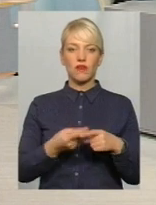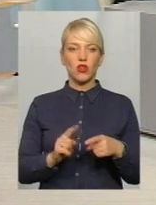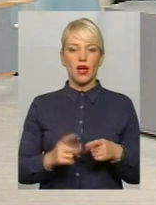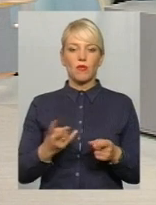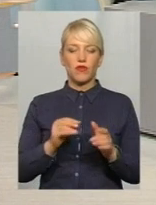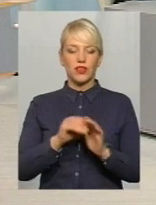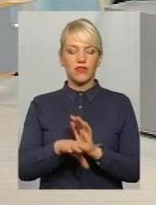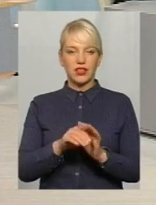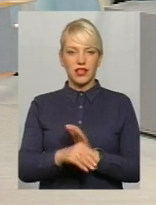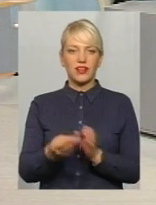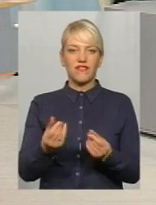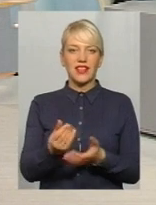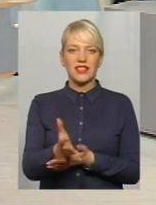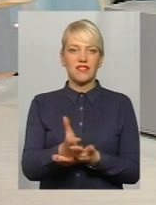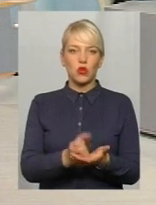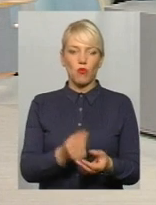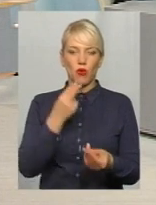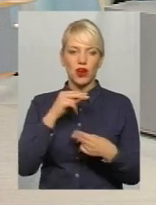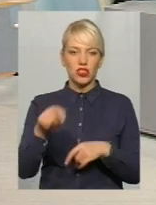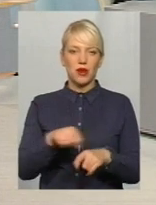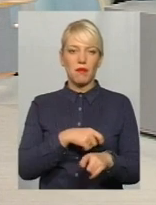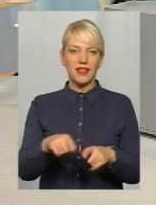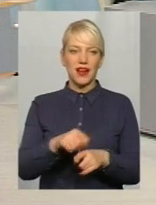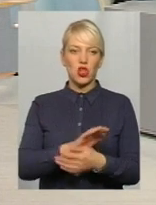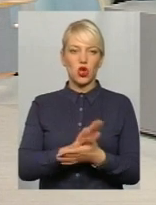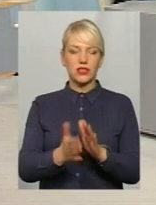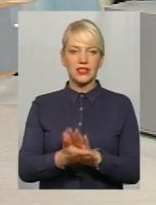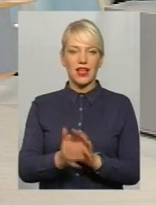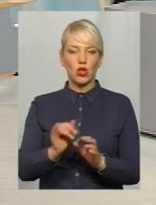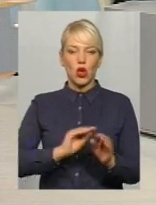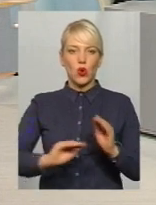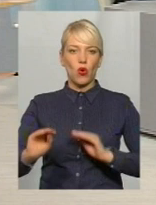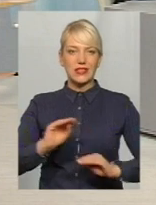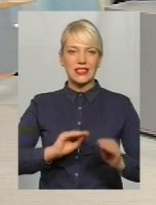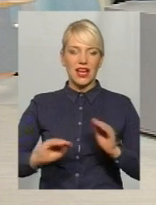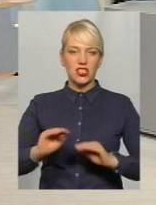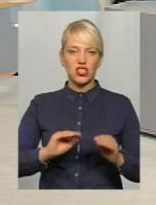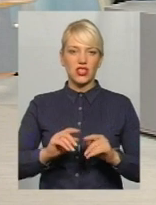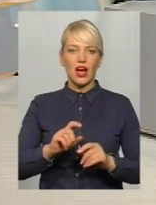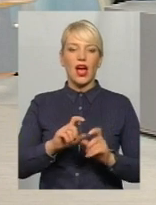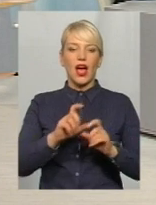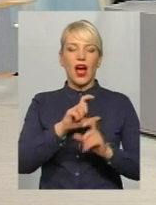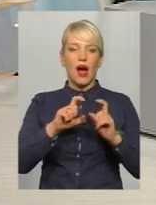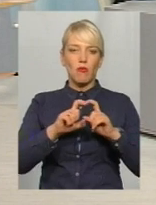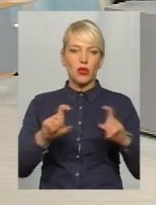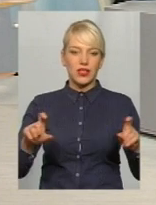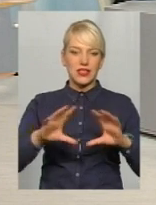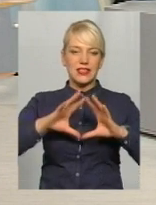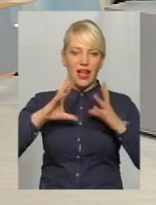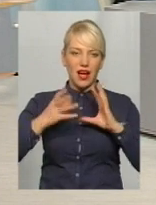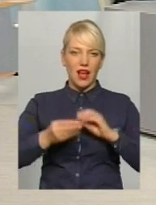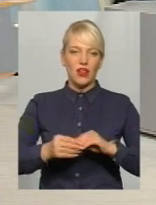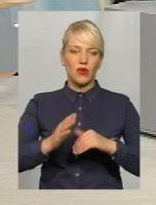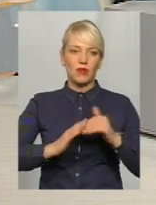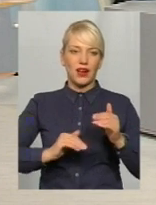вкладати фінансовий ресурс покращення матеріального стану і оснащення амбулаторії загальної практики сімейної медицини.